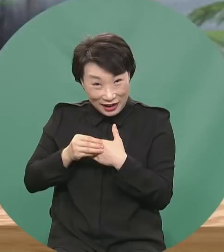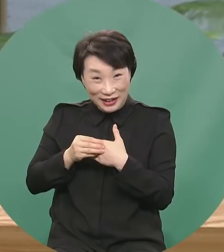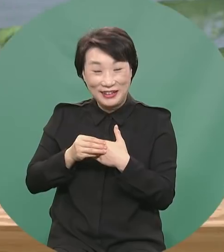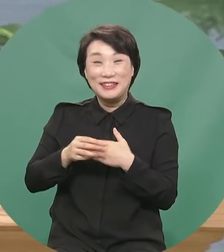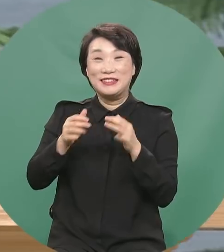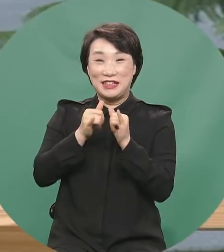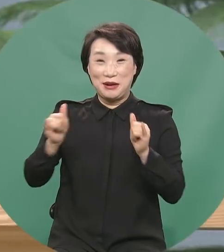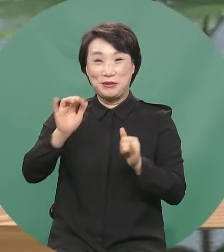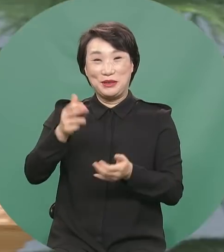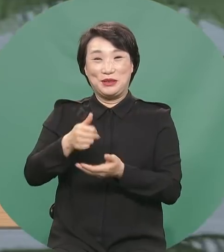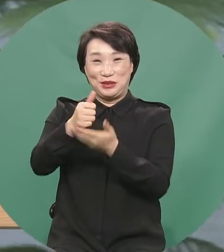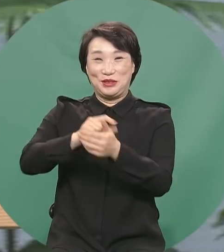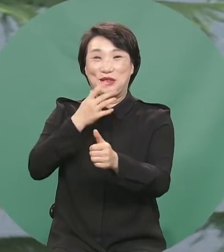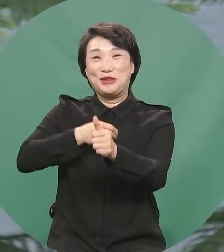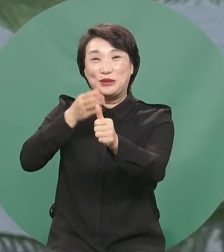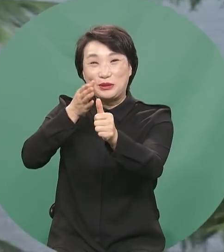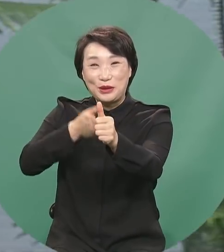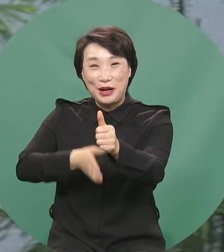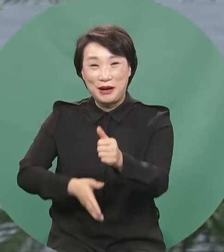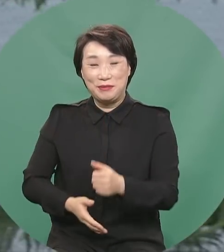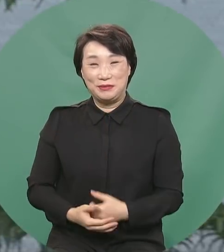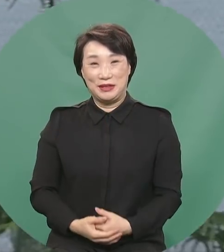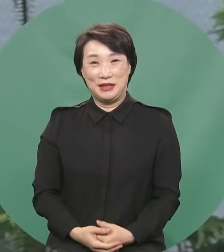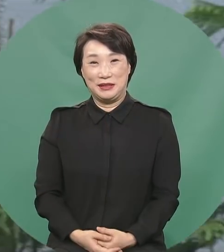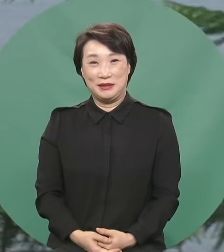이름으로 축원합니다.